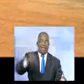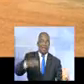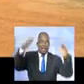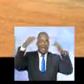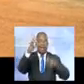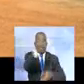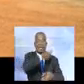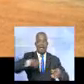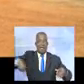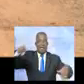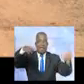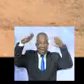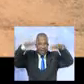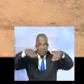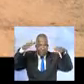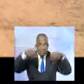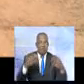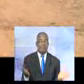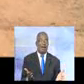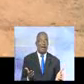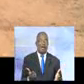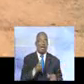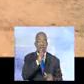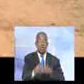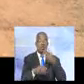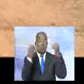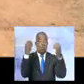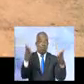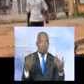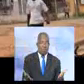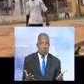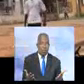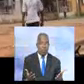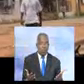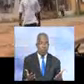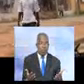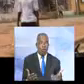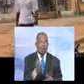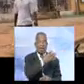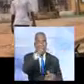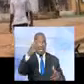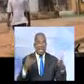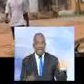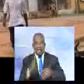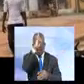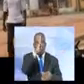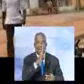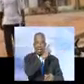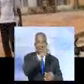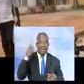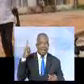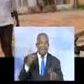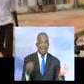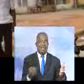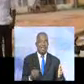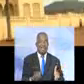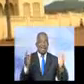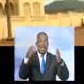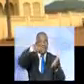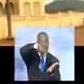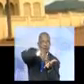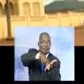religions révélées ayant une bonne visibilité. À preuve, il existe une cathédrale, de nombreuses églises évangéliques et